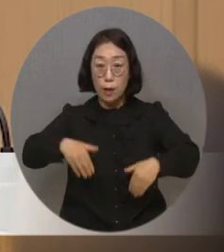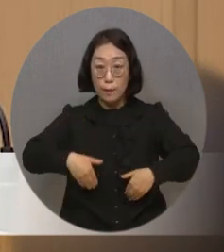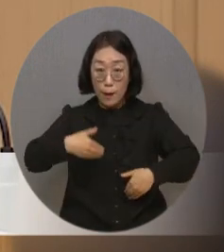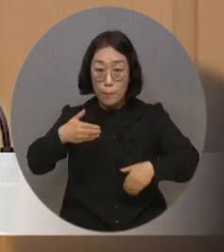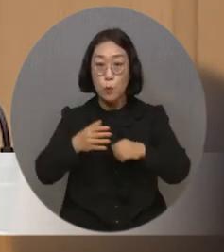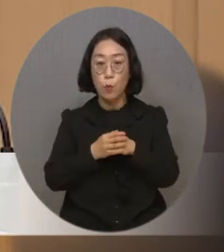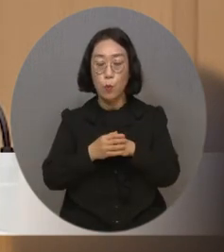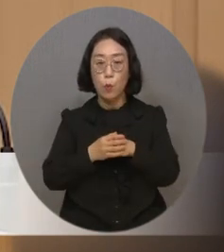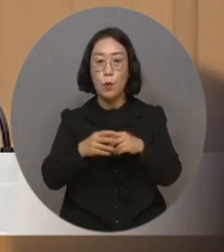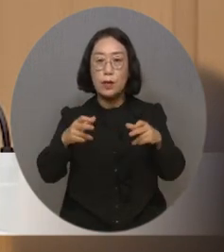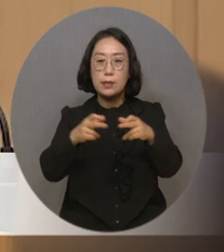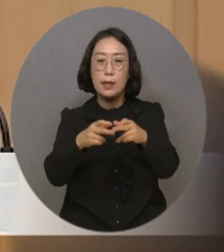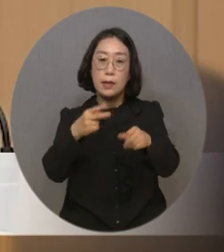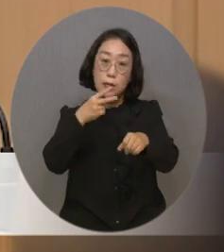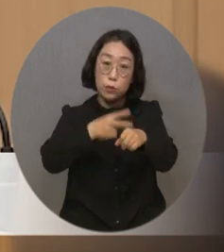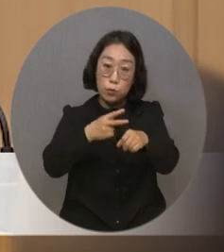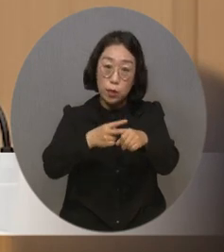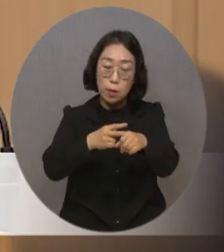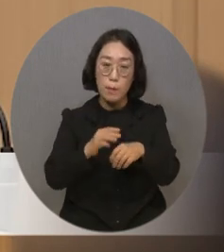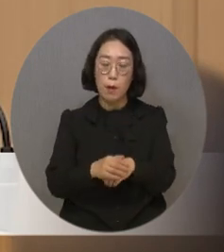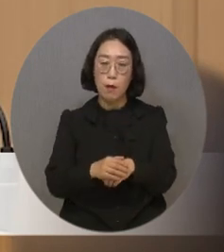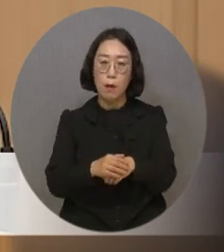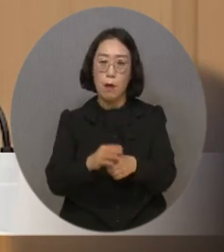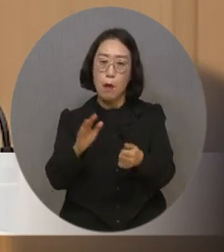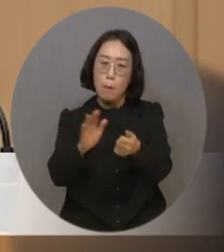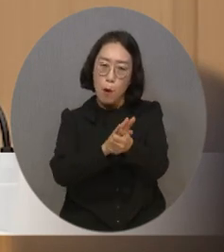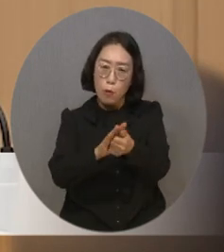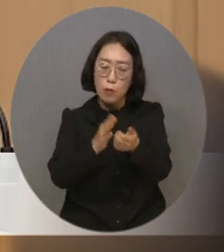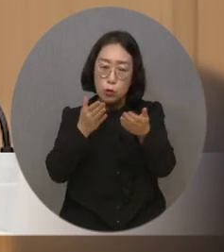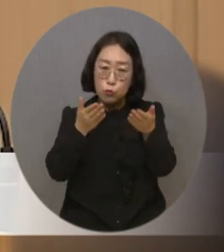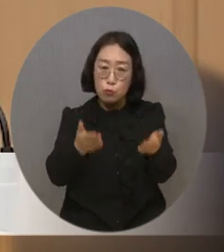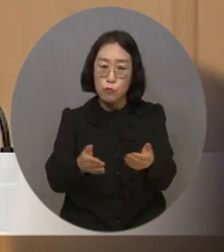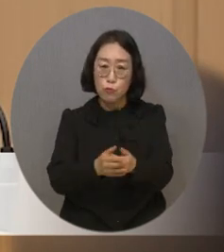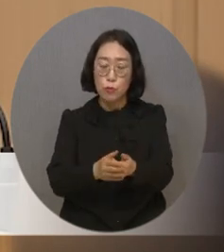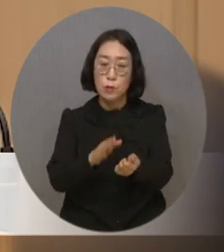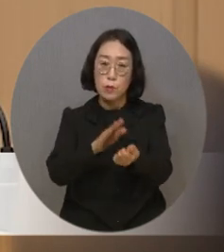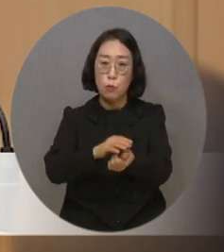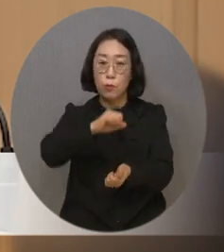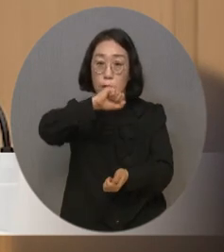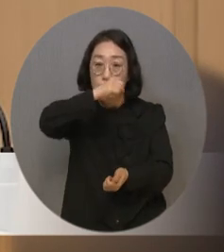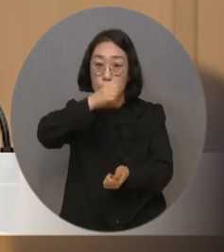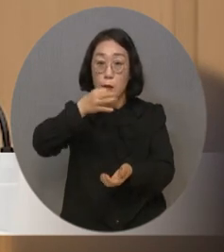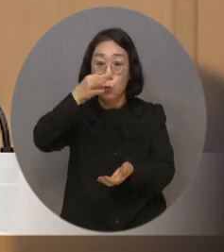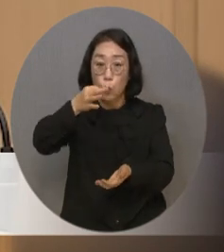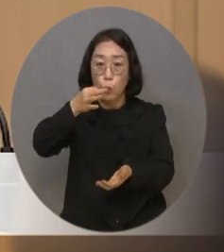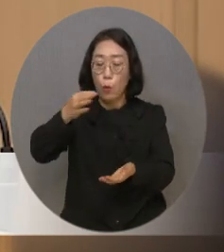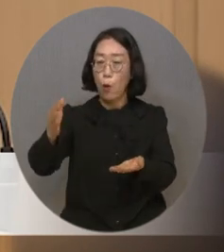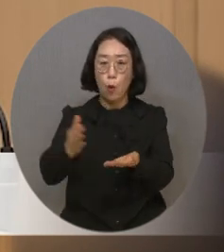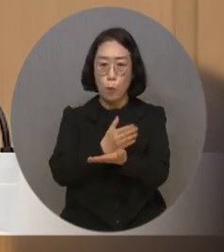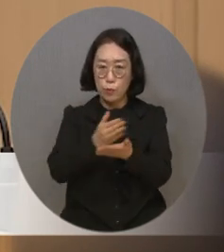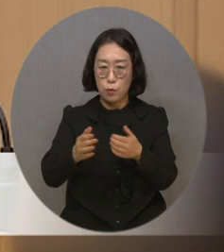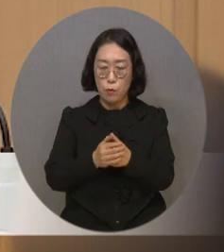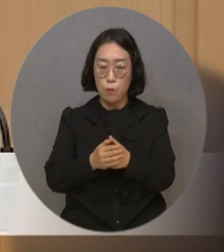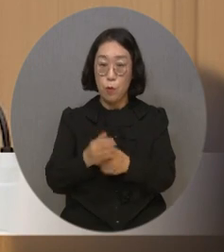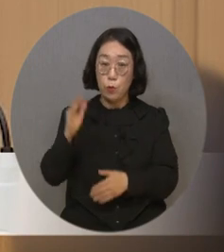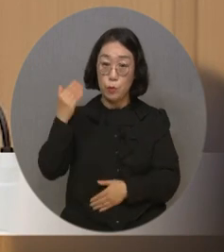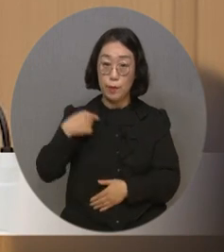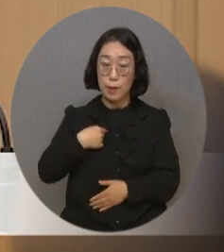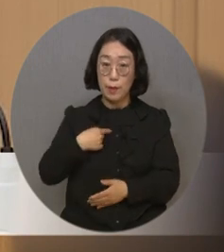장애인 교훈에 대한 편의 지원 예산이 전무했고 지원할 금고도 없어 최근 본의원이